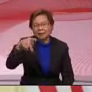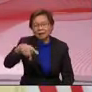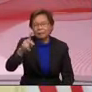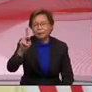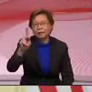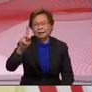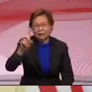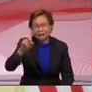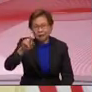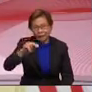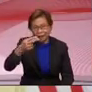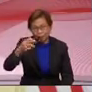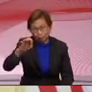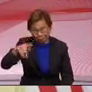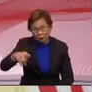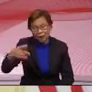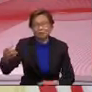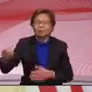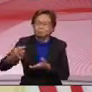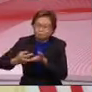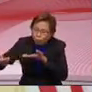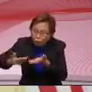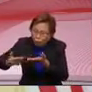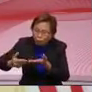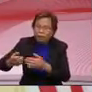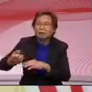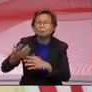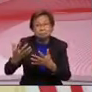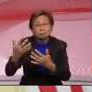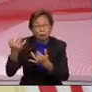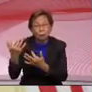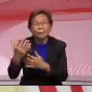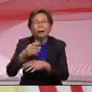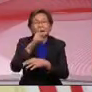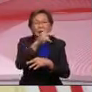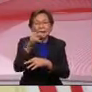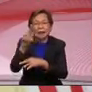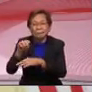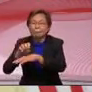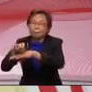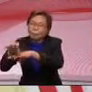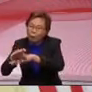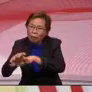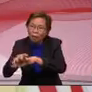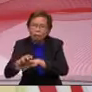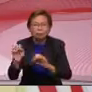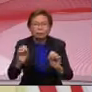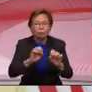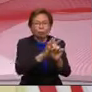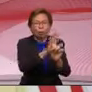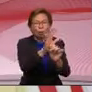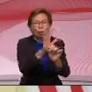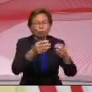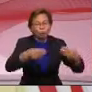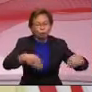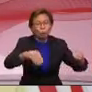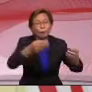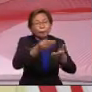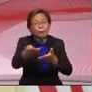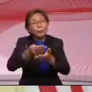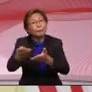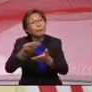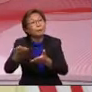dan setelah mendapat nasihat daripada Kementerian Kesihatan, tidak ada isu COVID positif di shopping complex